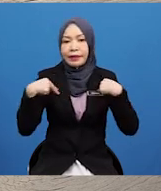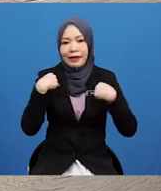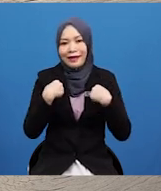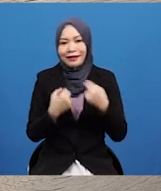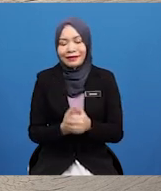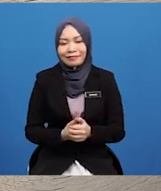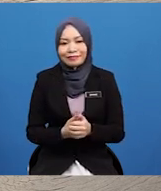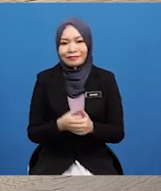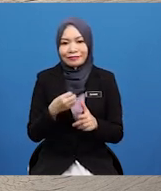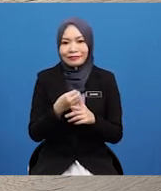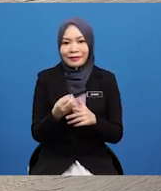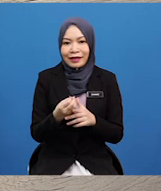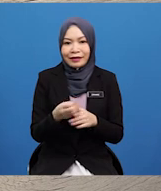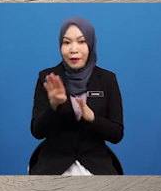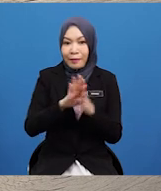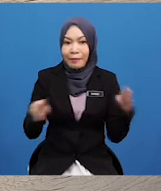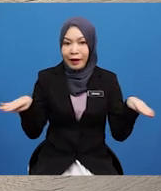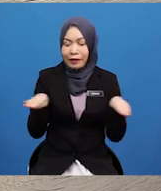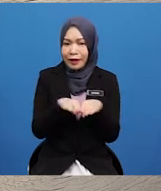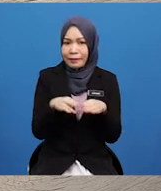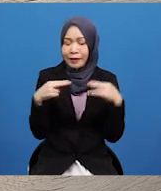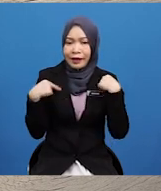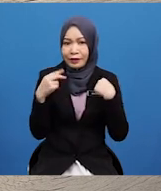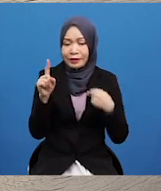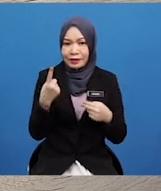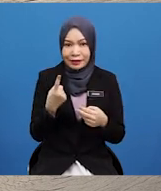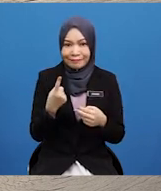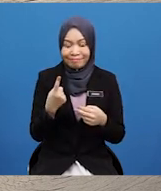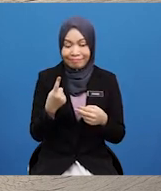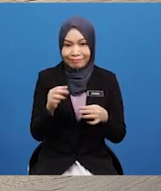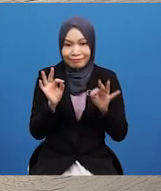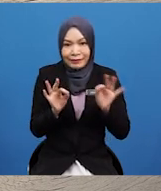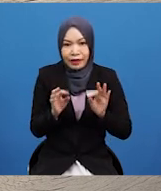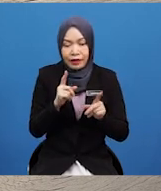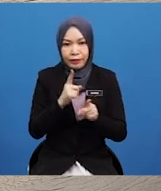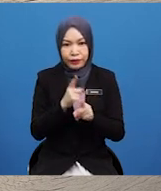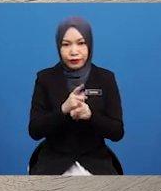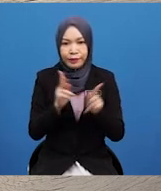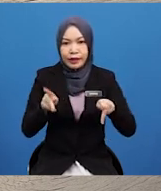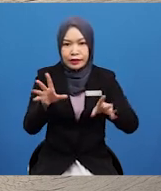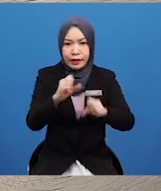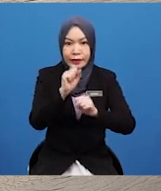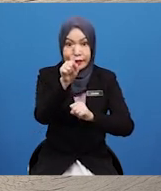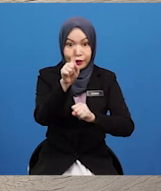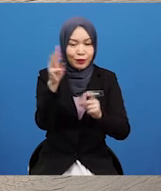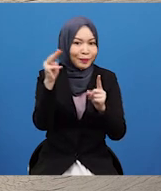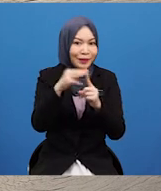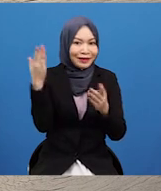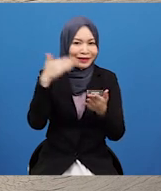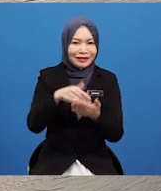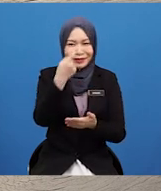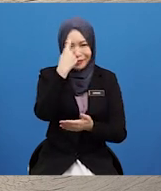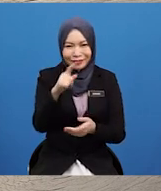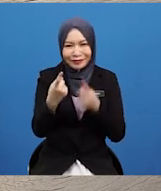pelbagai binatang. Jika betul, pelajar-pelajar dapat satu lagi markah untuk ruang ini.